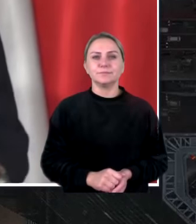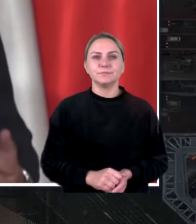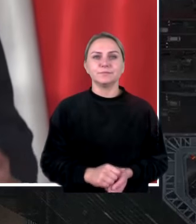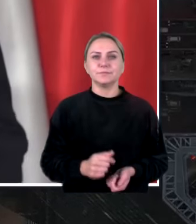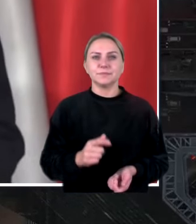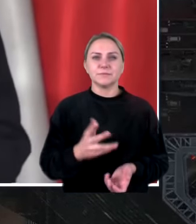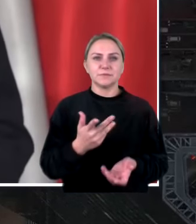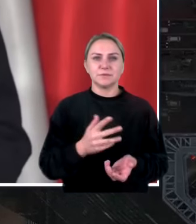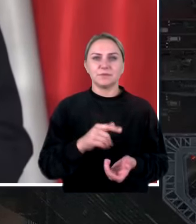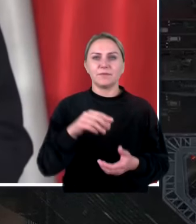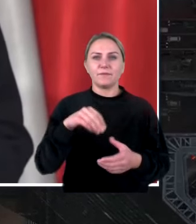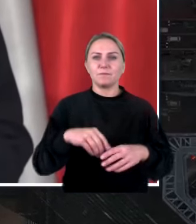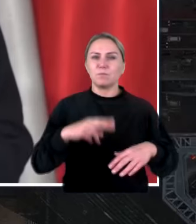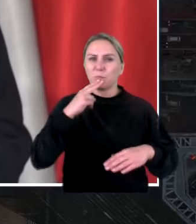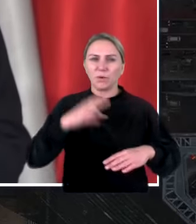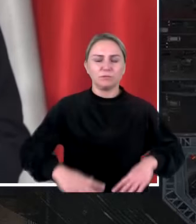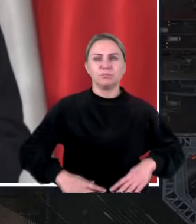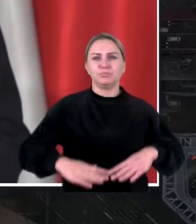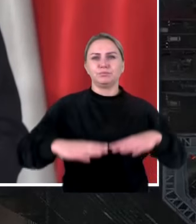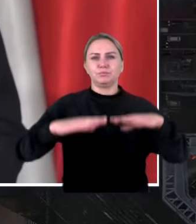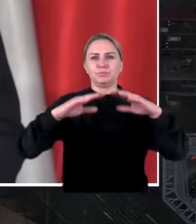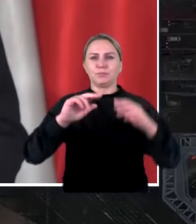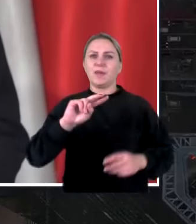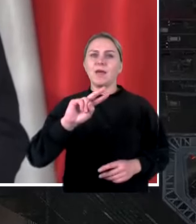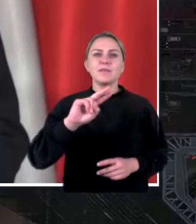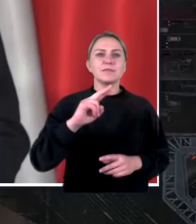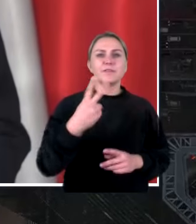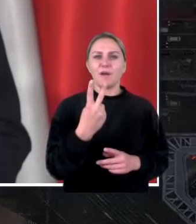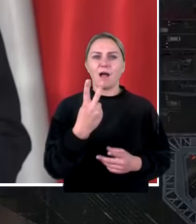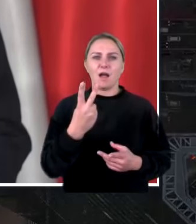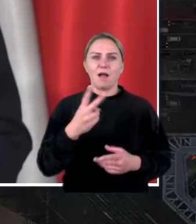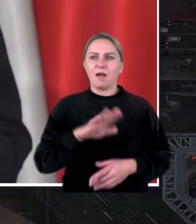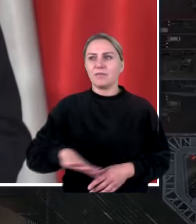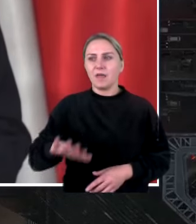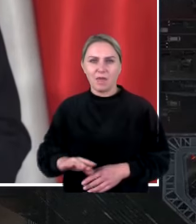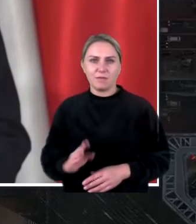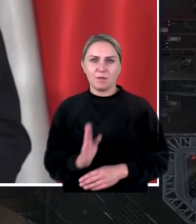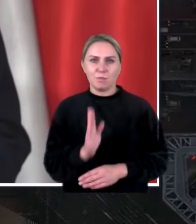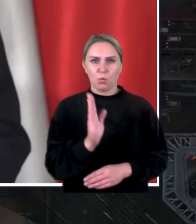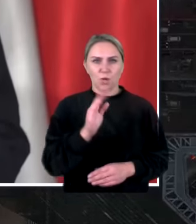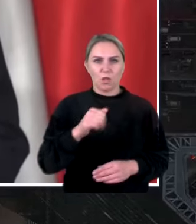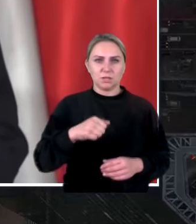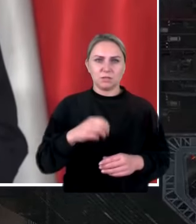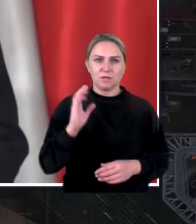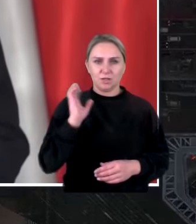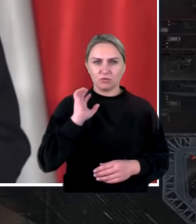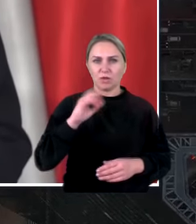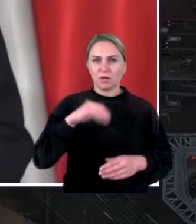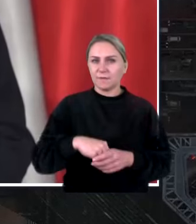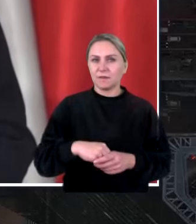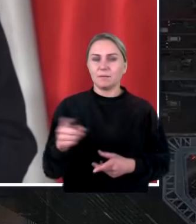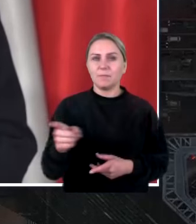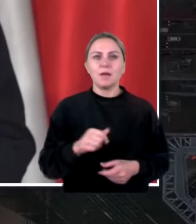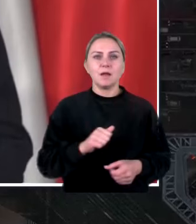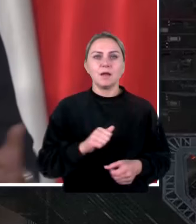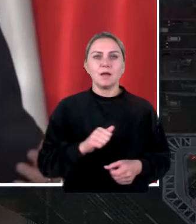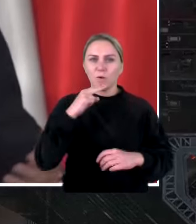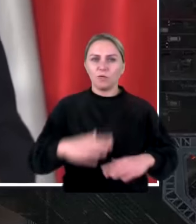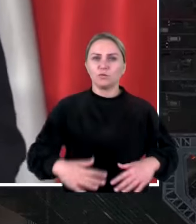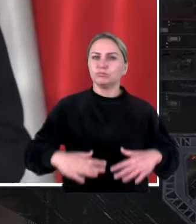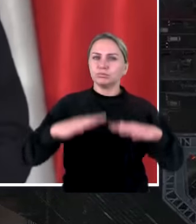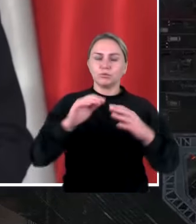w znaczący sposób wystąpiła ta powódź. Mamy dwa regiony, łomonieckie i moravskoslezskie na północy, w których wystąpiła powódź i szkody